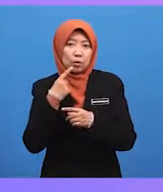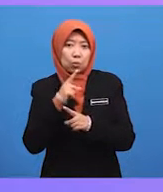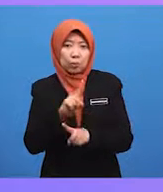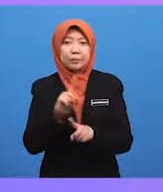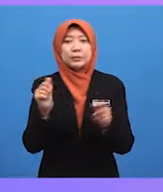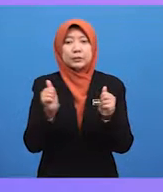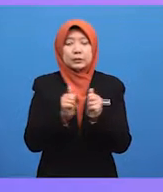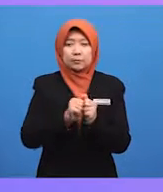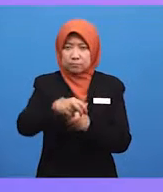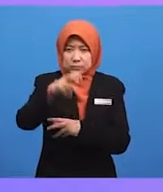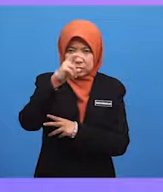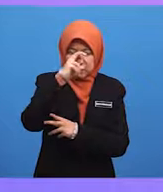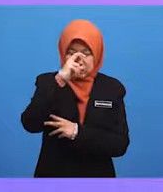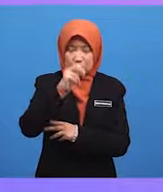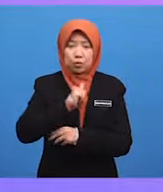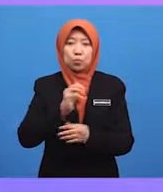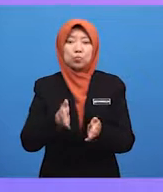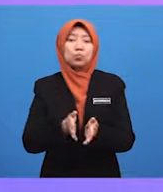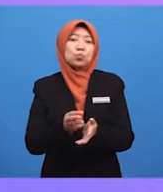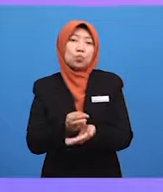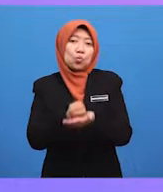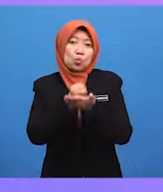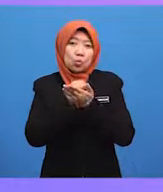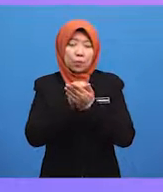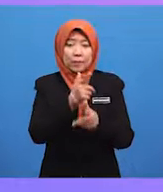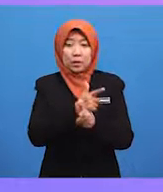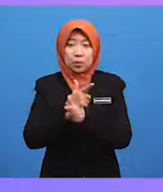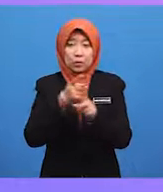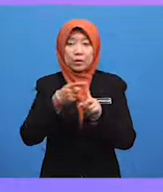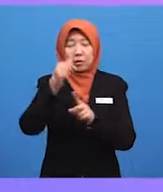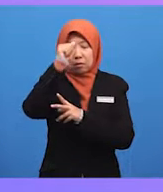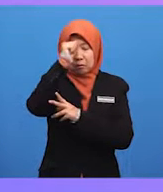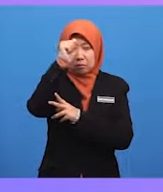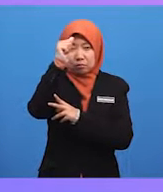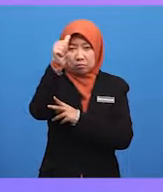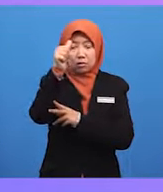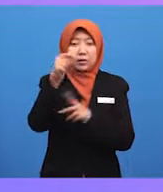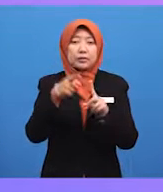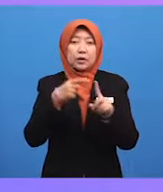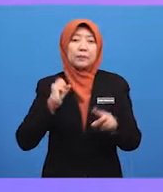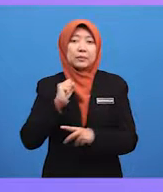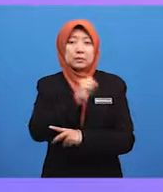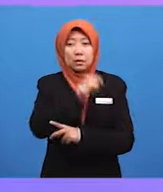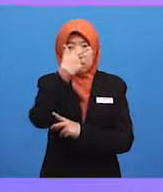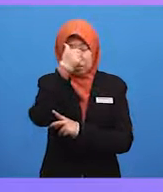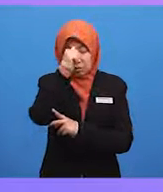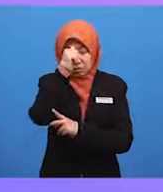tegas, "Aku memohon perlindungan Allah daripada mensyirikkan Allah dengan yang